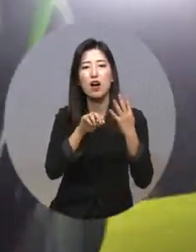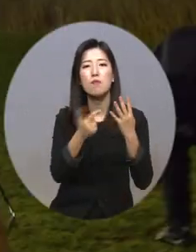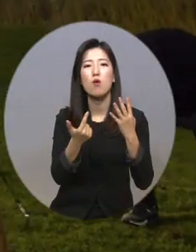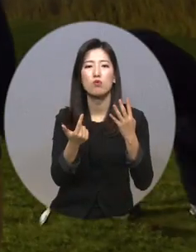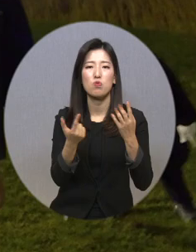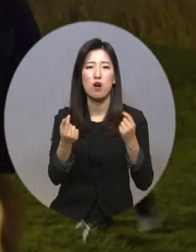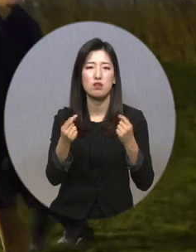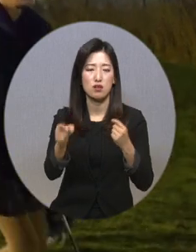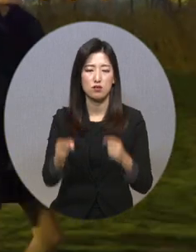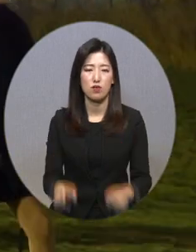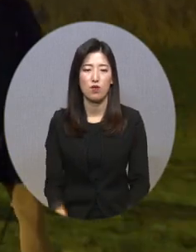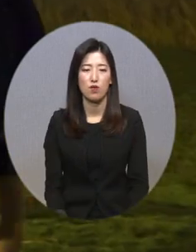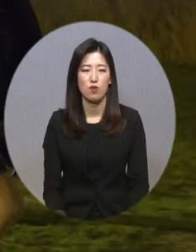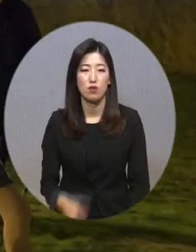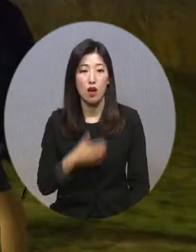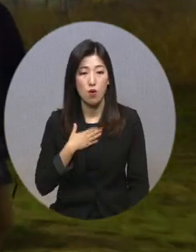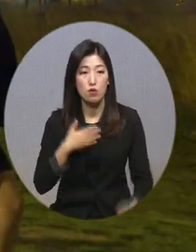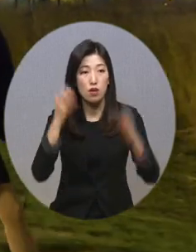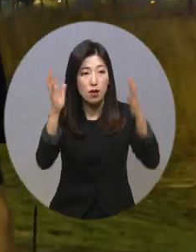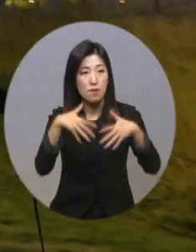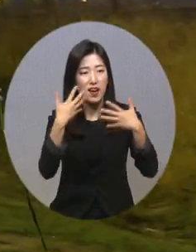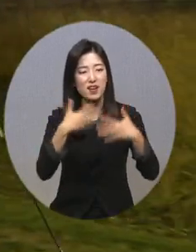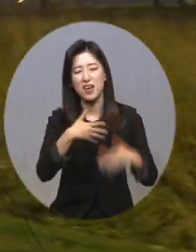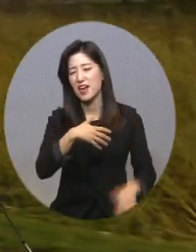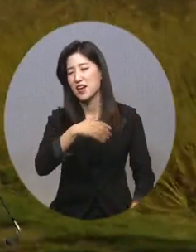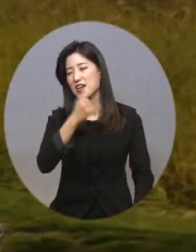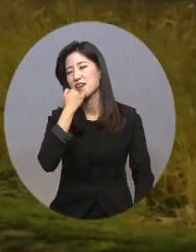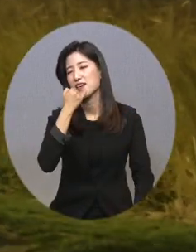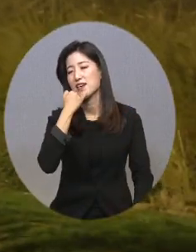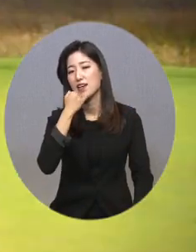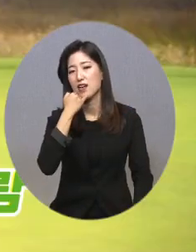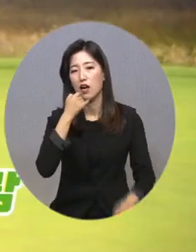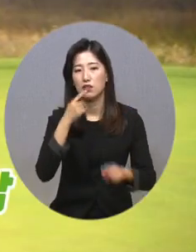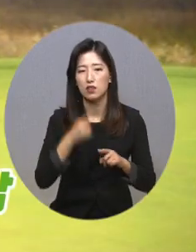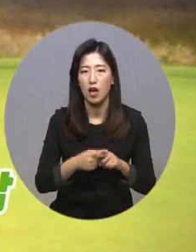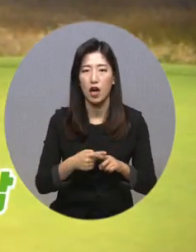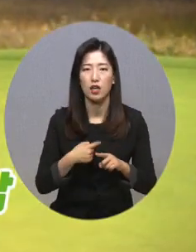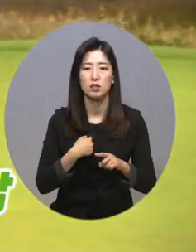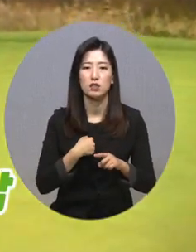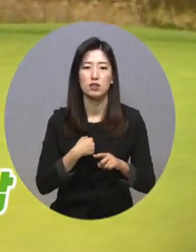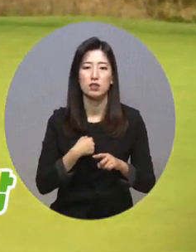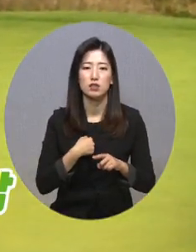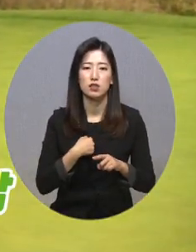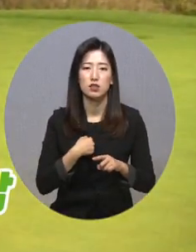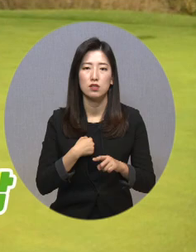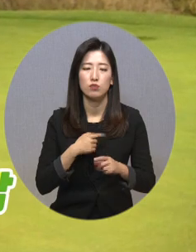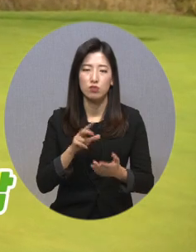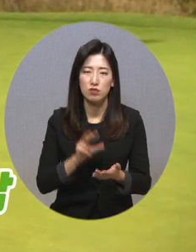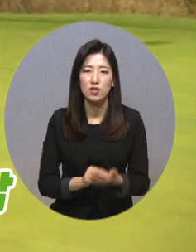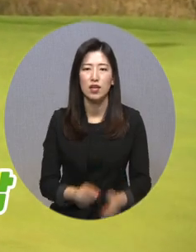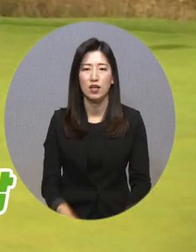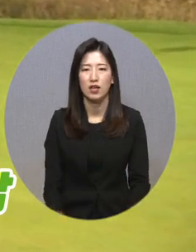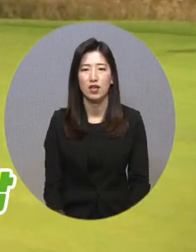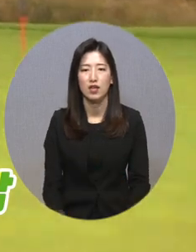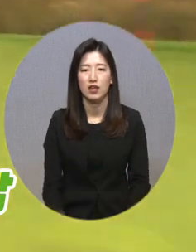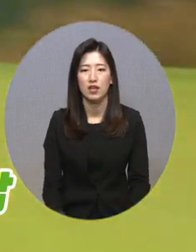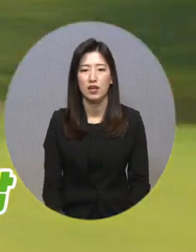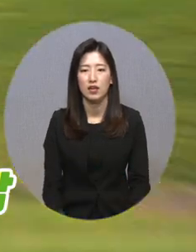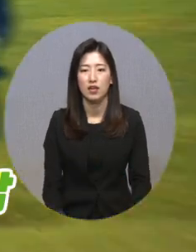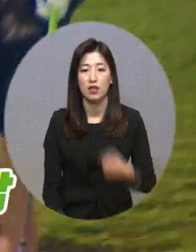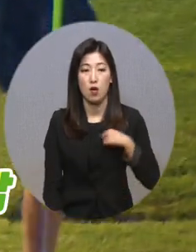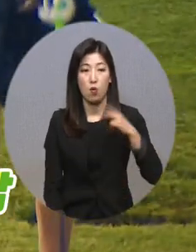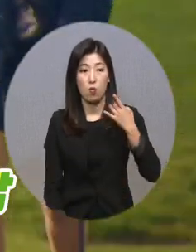오늘은 아 발음을 방문하게 봤다가 색깔 압착하여 누구나 가장 괴로운 아 80세